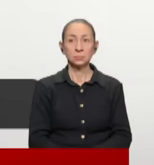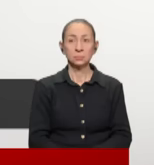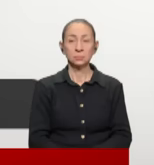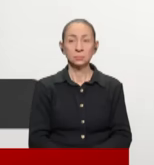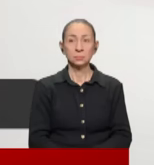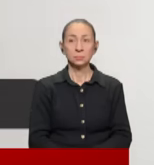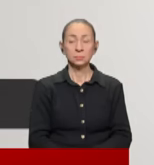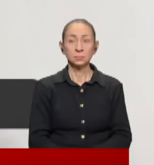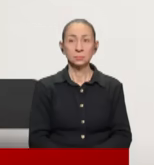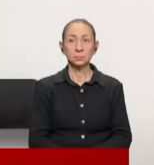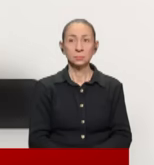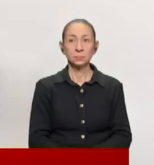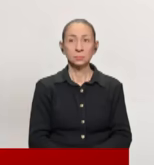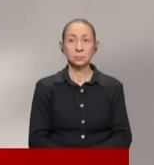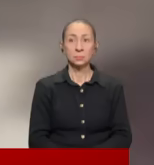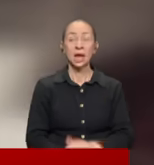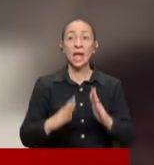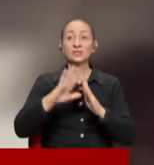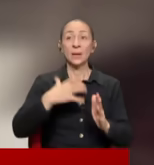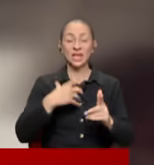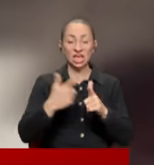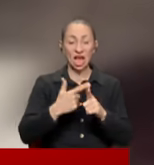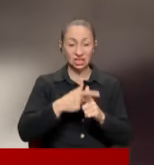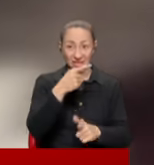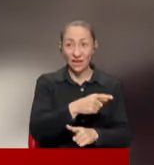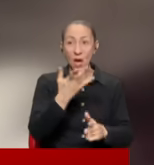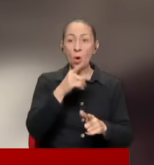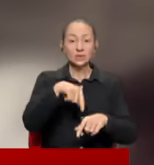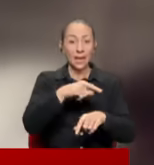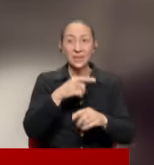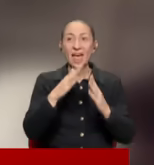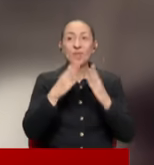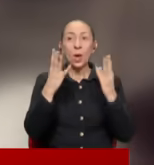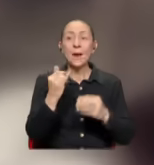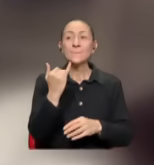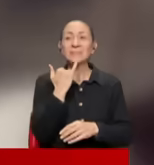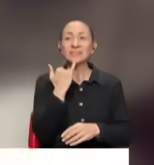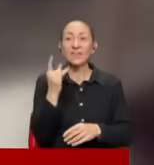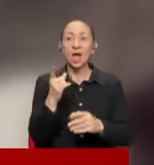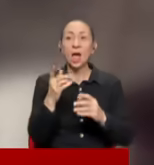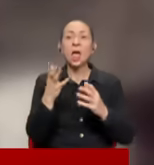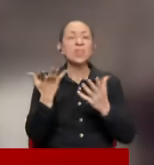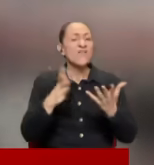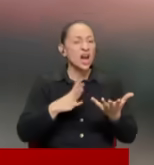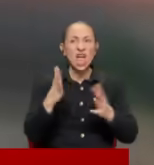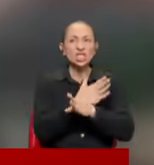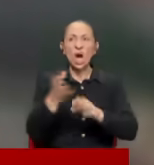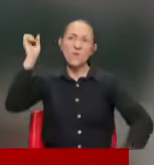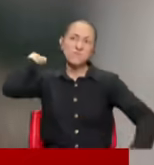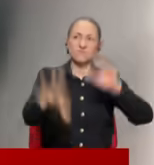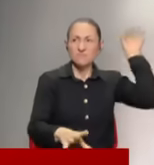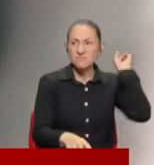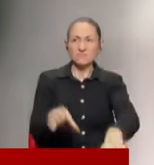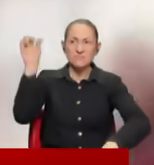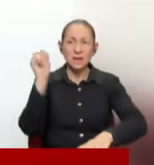çağıracağım. Sakin olacak bir şey yok. Polis geliyor zaten. Ev sahibi kiracısına ve o sırada evde bulunan misafire eline geçirdiği eşyaları